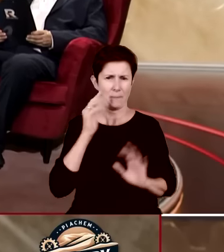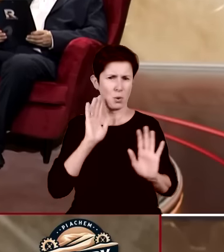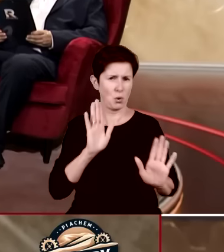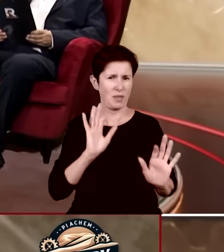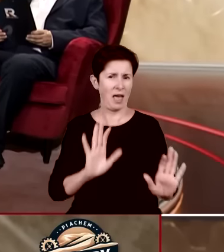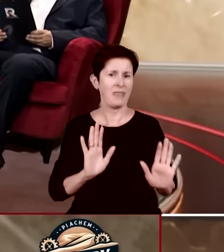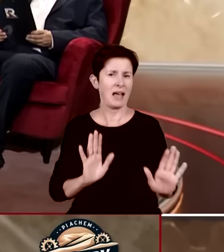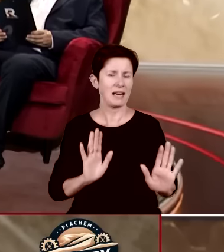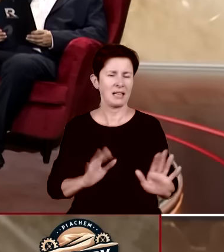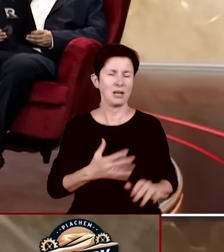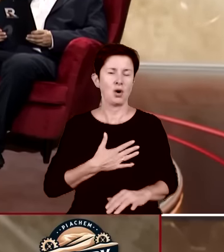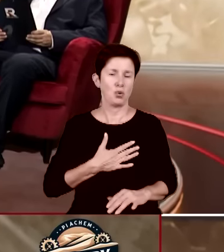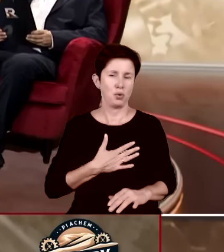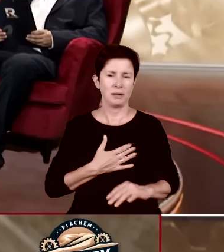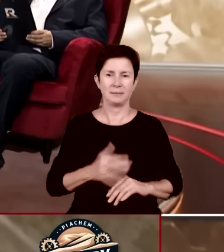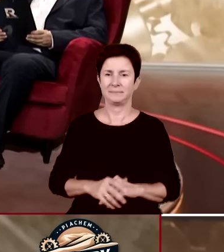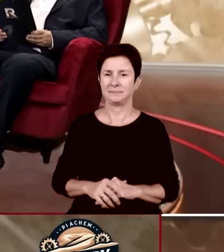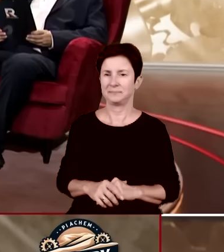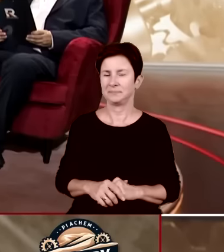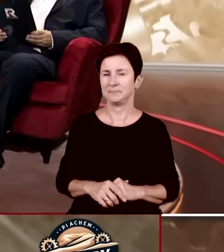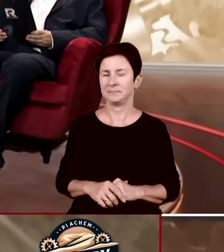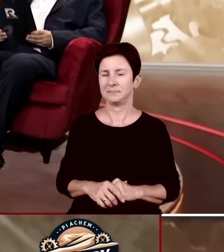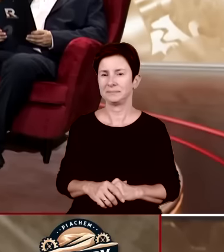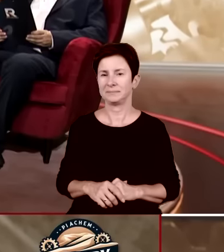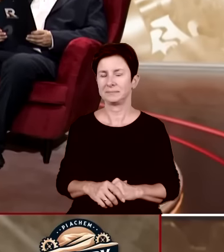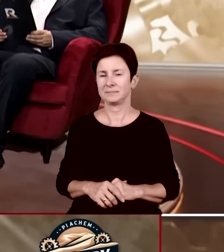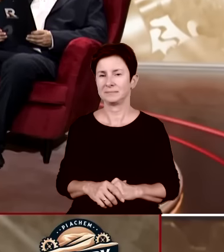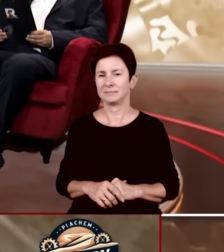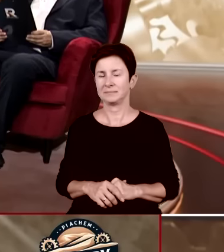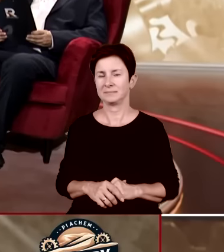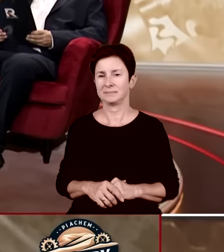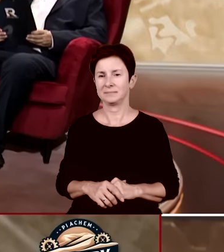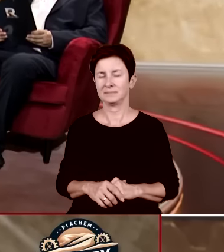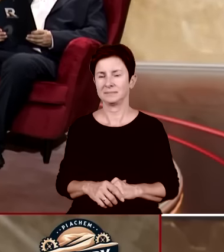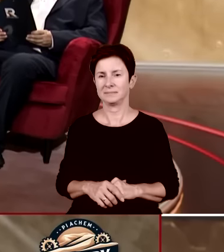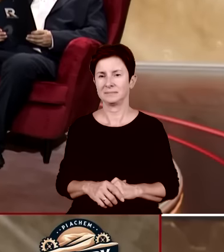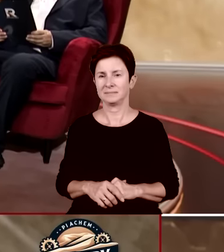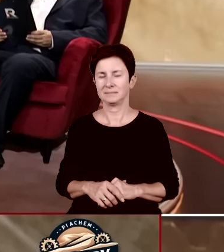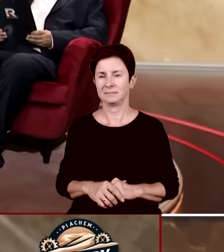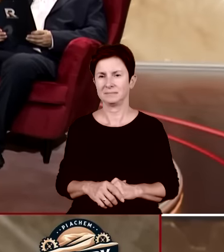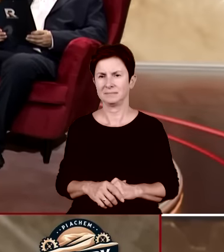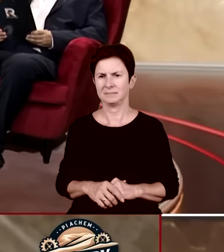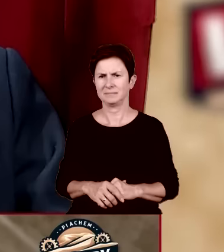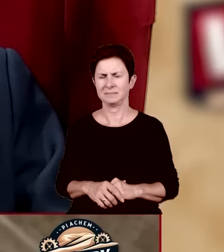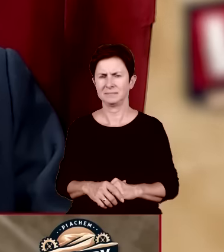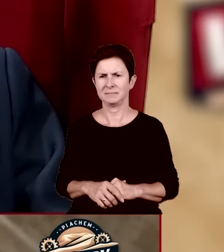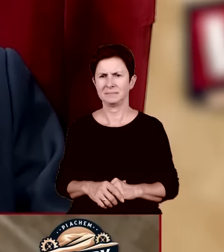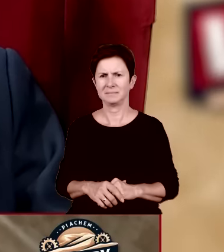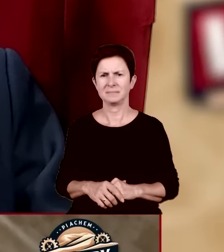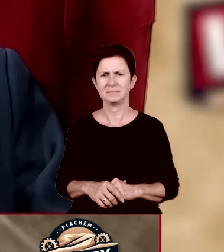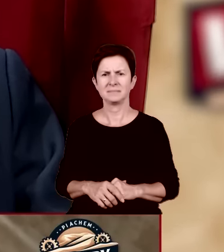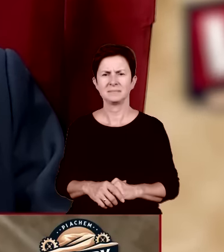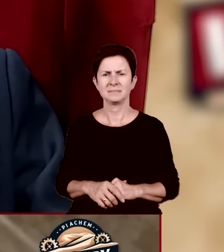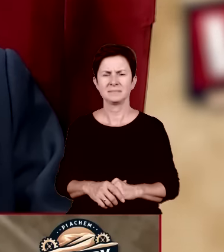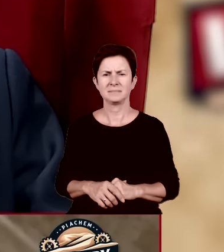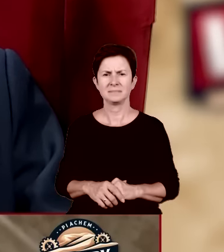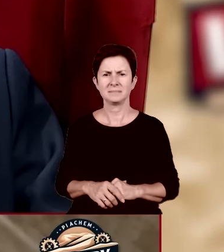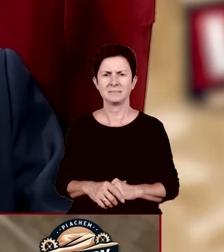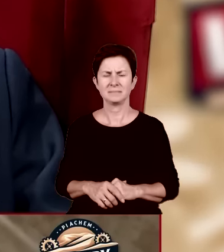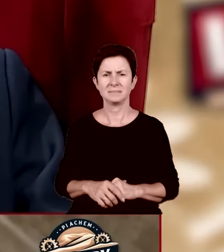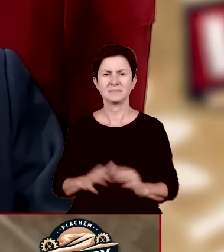kamień z serca. No, więc właśnie ja mówię hasło, co za reżim popieprzony, Przemek Babiarz, zawieszony, kolejny